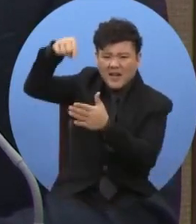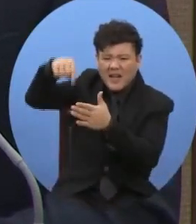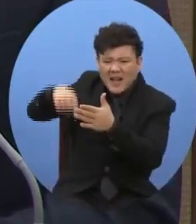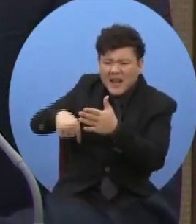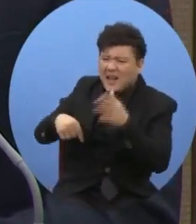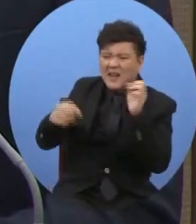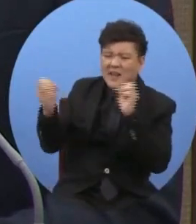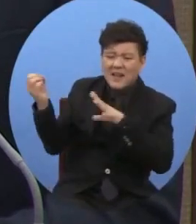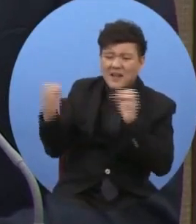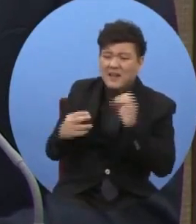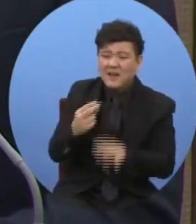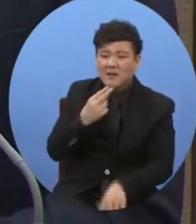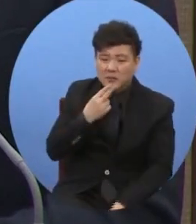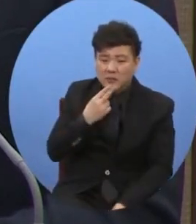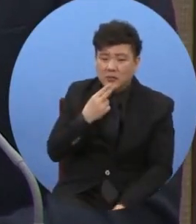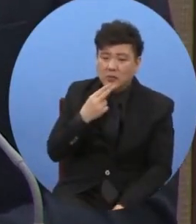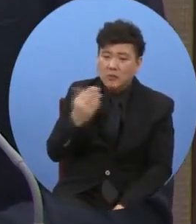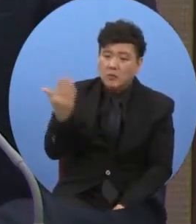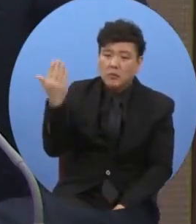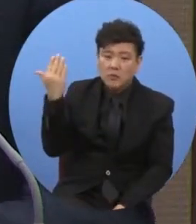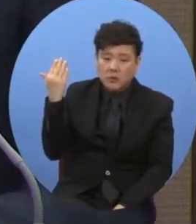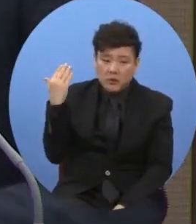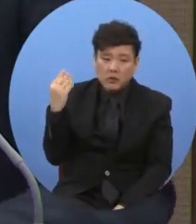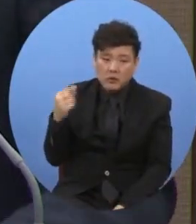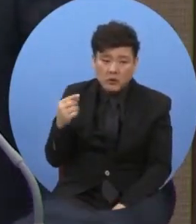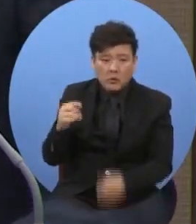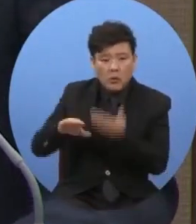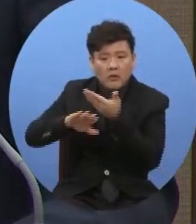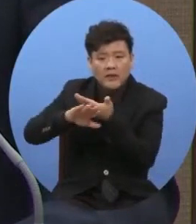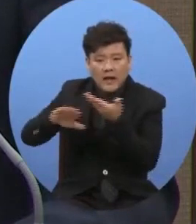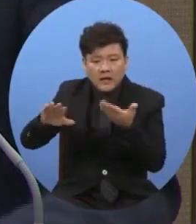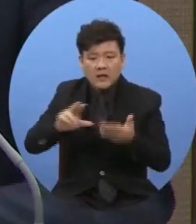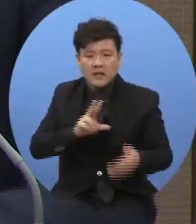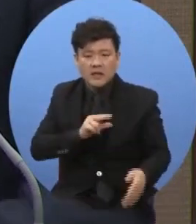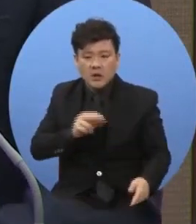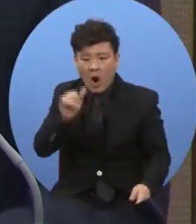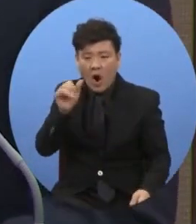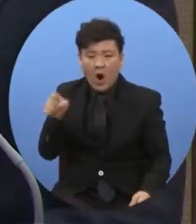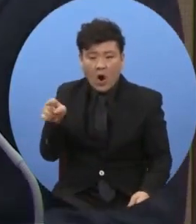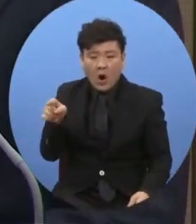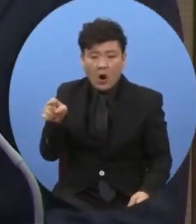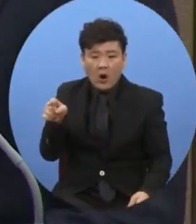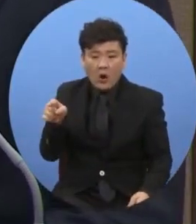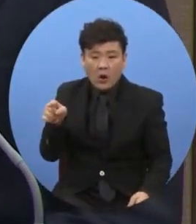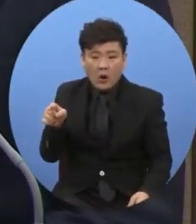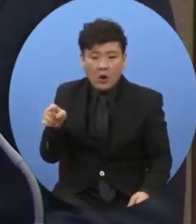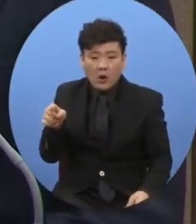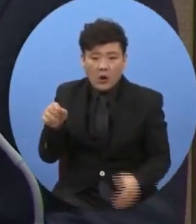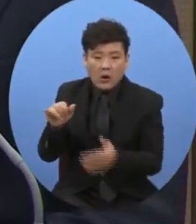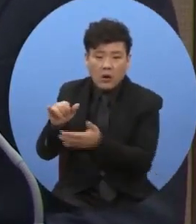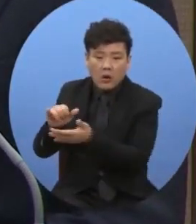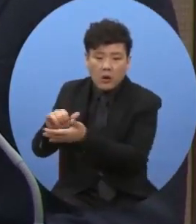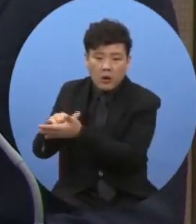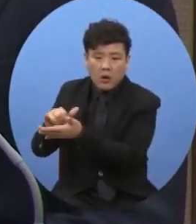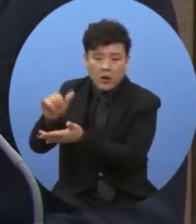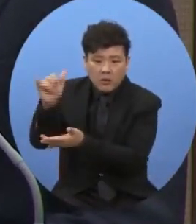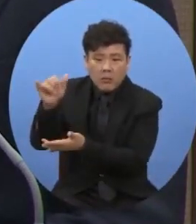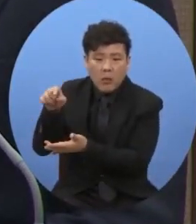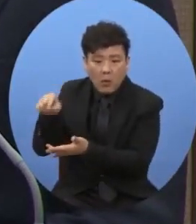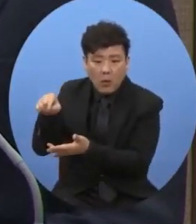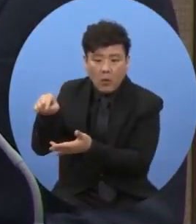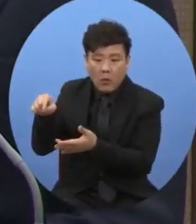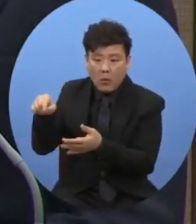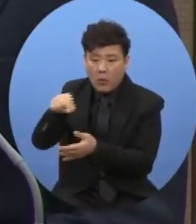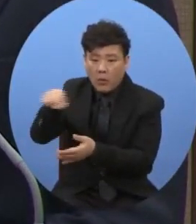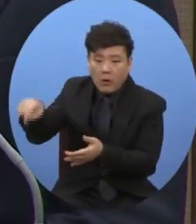없었고 그 전에 김포하고 논의를 하고 있었습니다. 당황은 예, 말고 김포. 예, 김포에서는